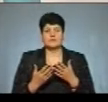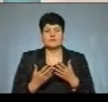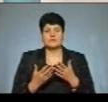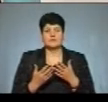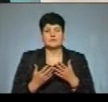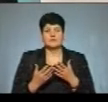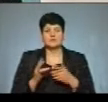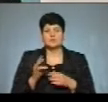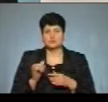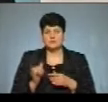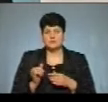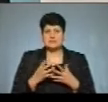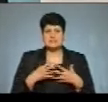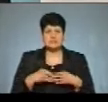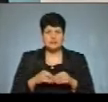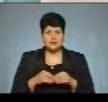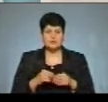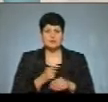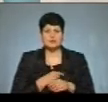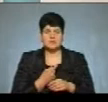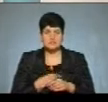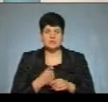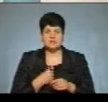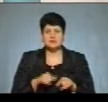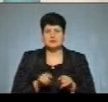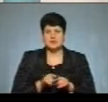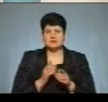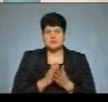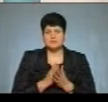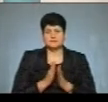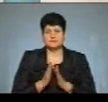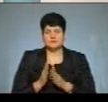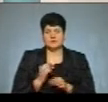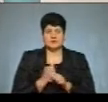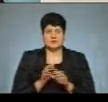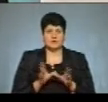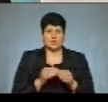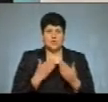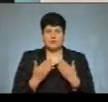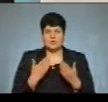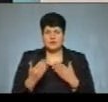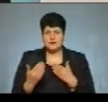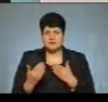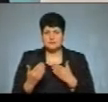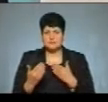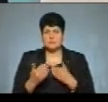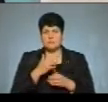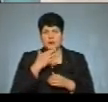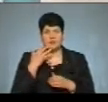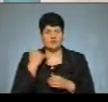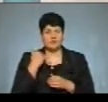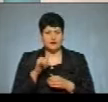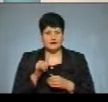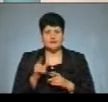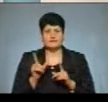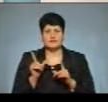якихось поїздів. Ну, значить, сімейною медициною у нас теж налагоджена така комунікація, в якому плані багато викликів, до